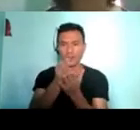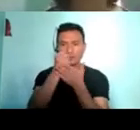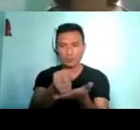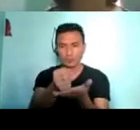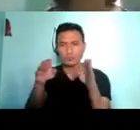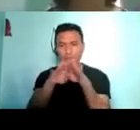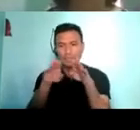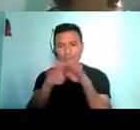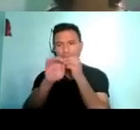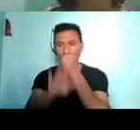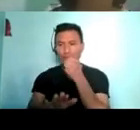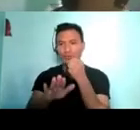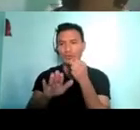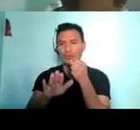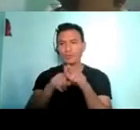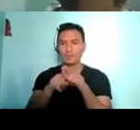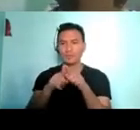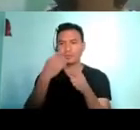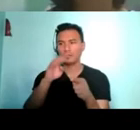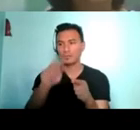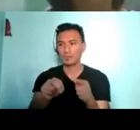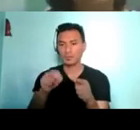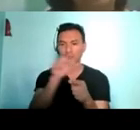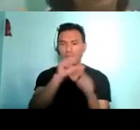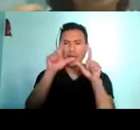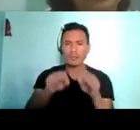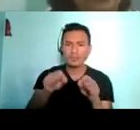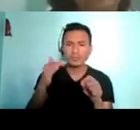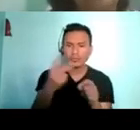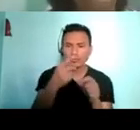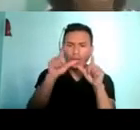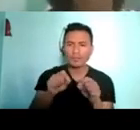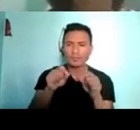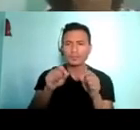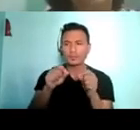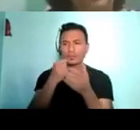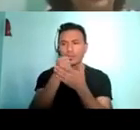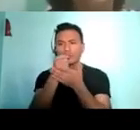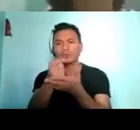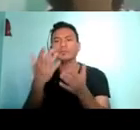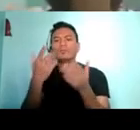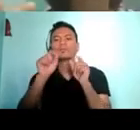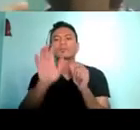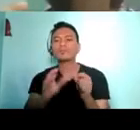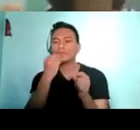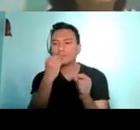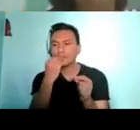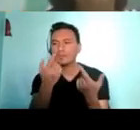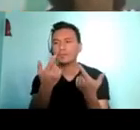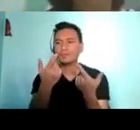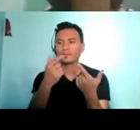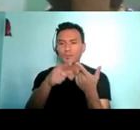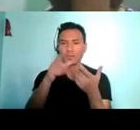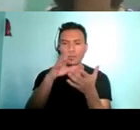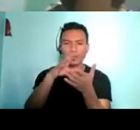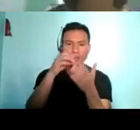स्रोत होइन, उसलाई चाहिने तत्काललाई चाहिने उसको सहयोगहरू के चाहिन सक्छ, उसको खाना हो कि उसको सेल्टर हो